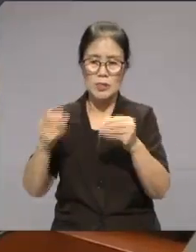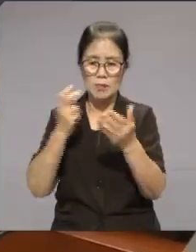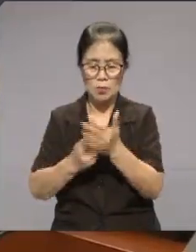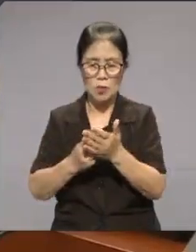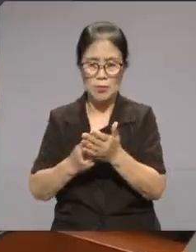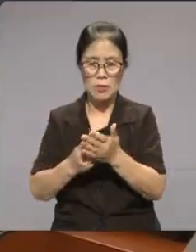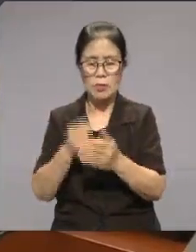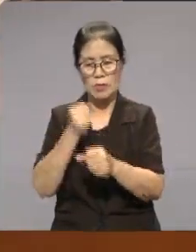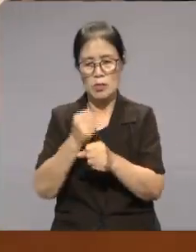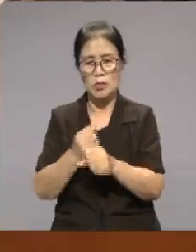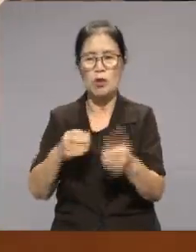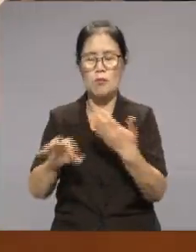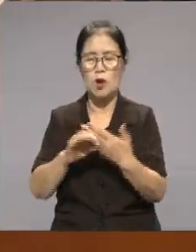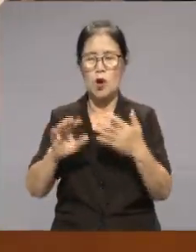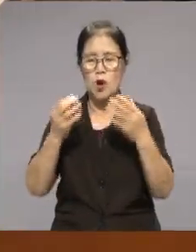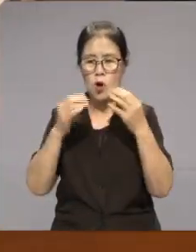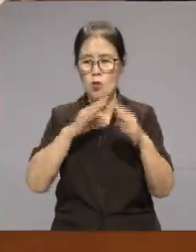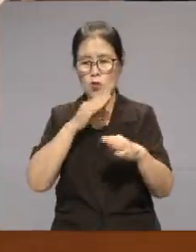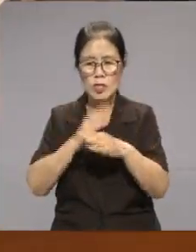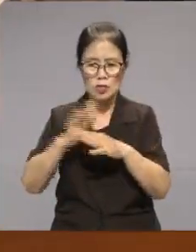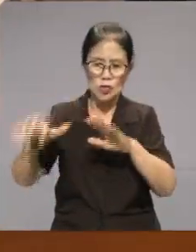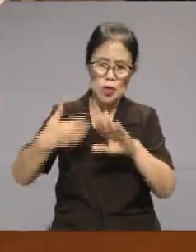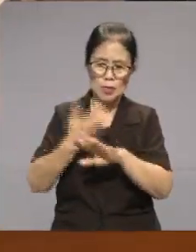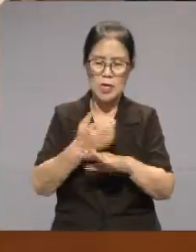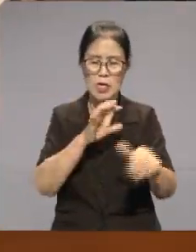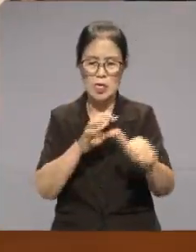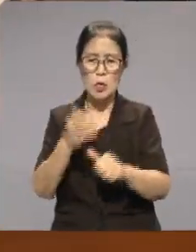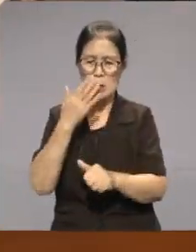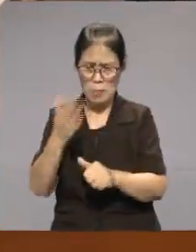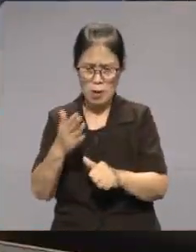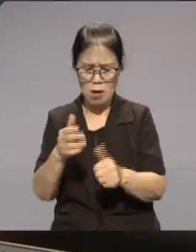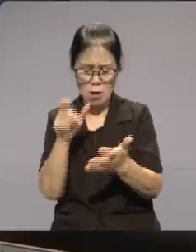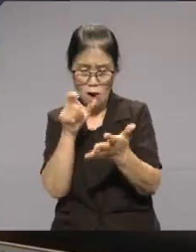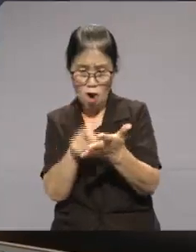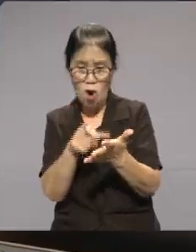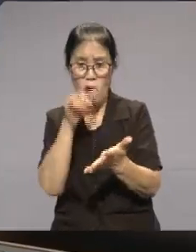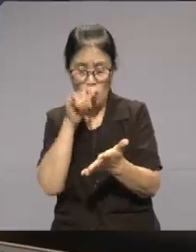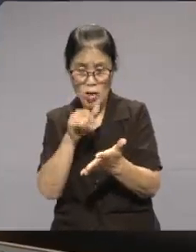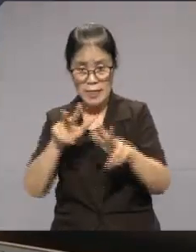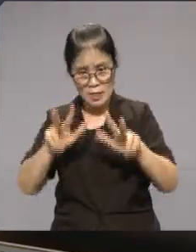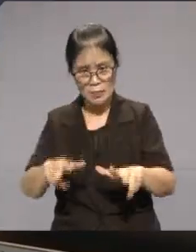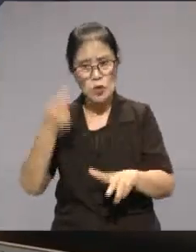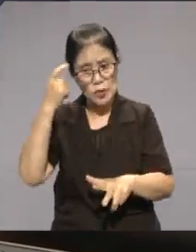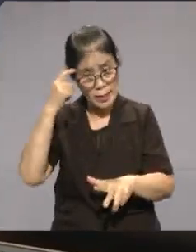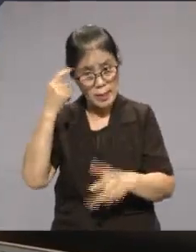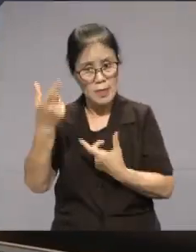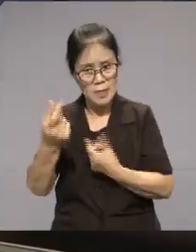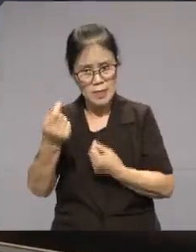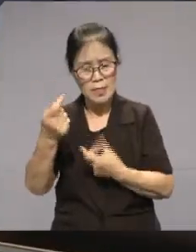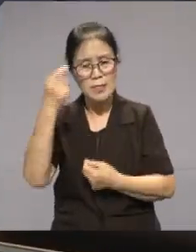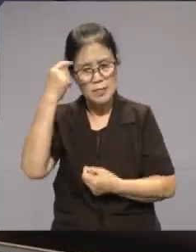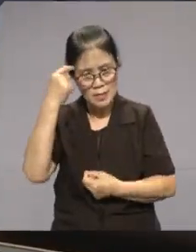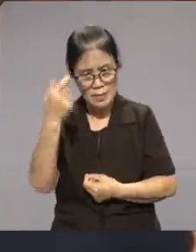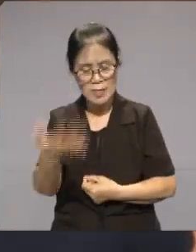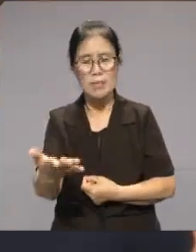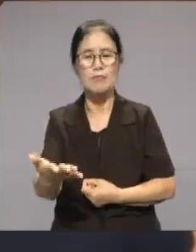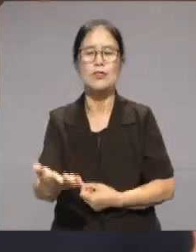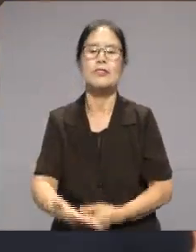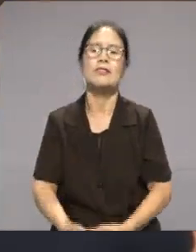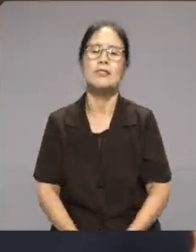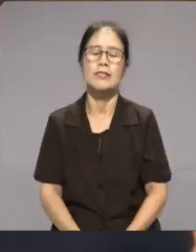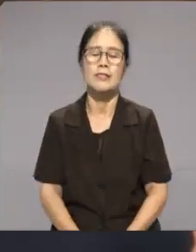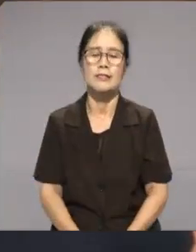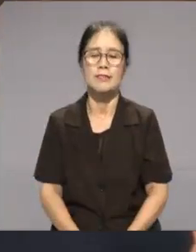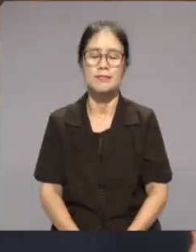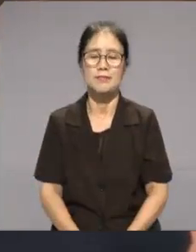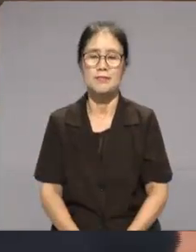공산주의 혁명에 이용될 수 있다는 취지의 말씀을 저서에서 했는데 지금도 그렇게 생각하는가는 조국 혁신당